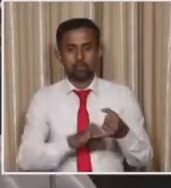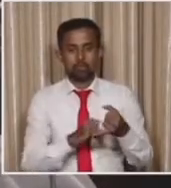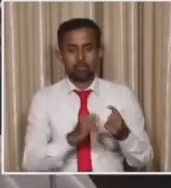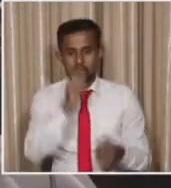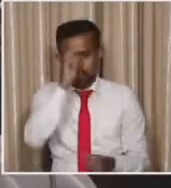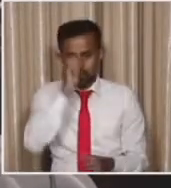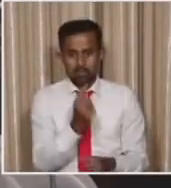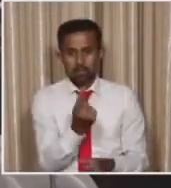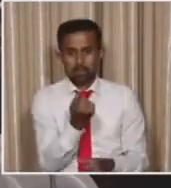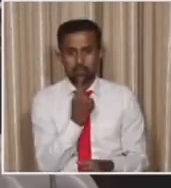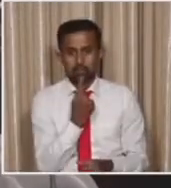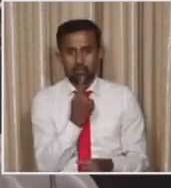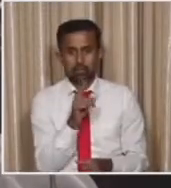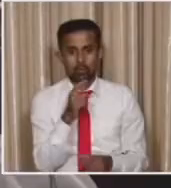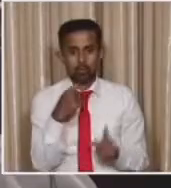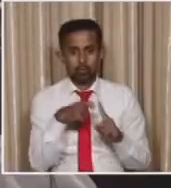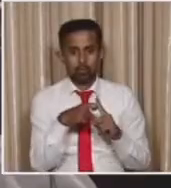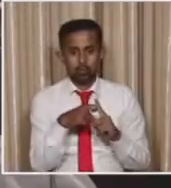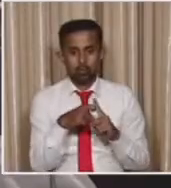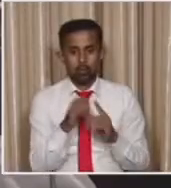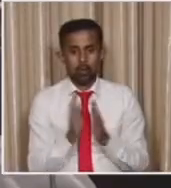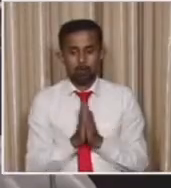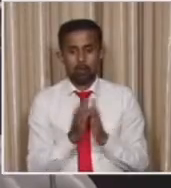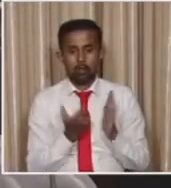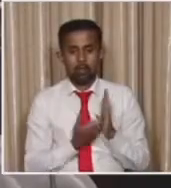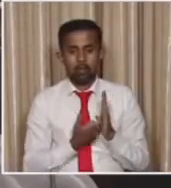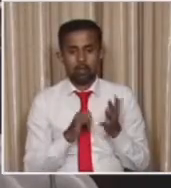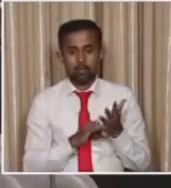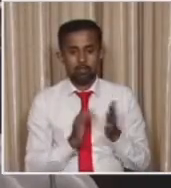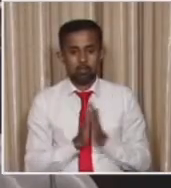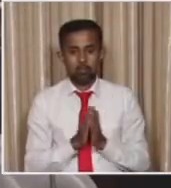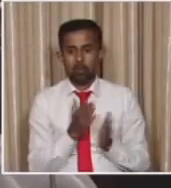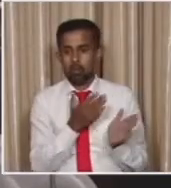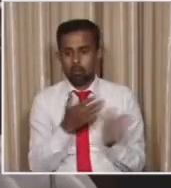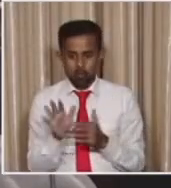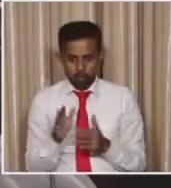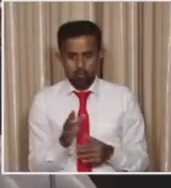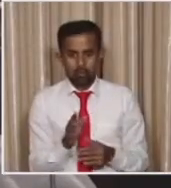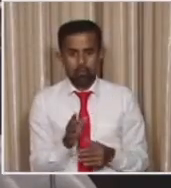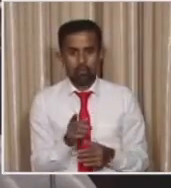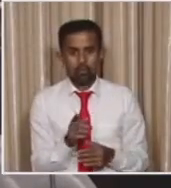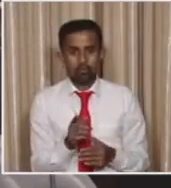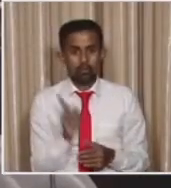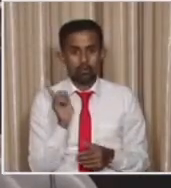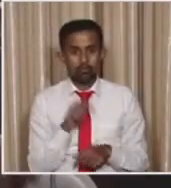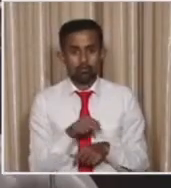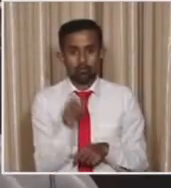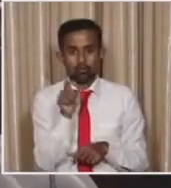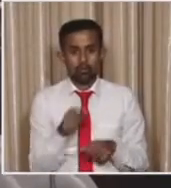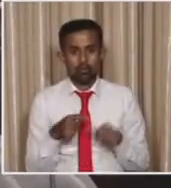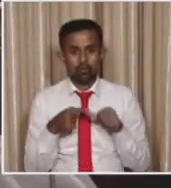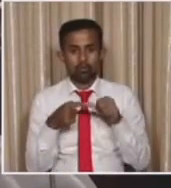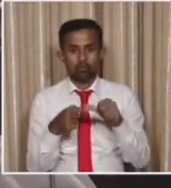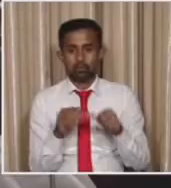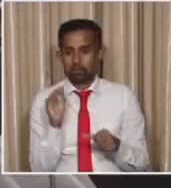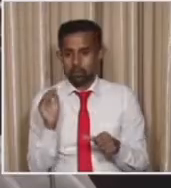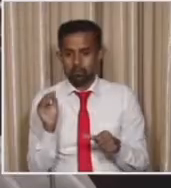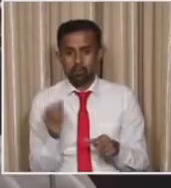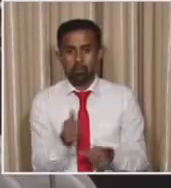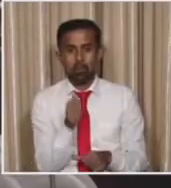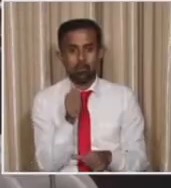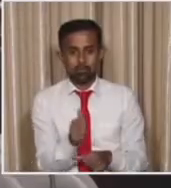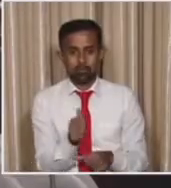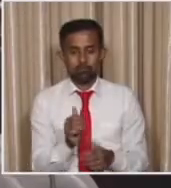tu maki uwa kurundi viharit, sapu malkas kede viharit, ainkaran tu ona kiela. Iwalawe obatuma utre dunna ram mama itanu hodai